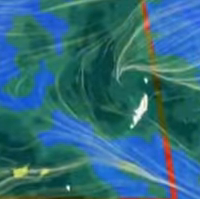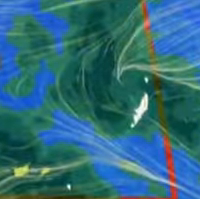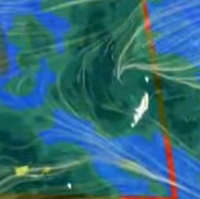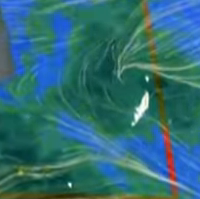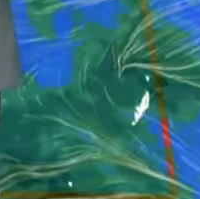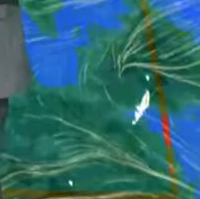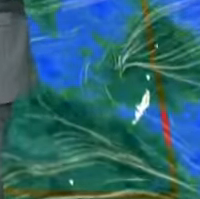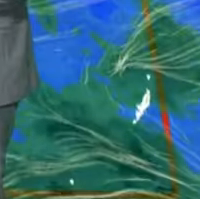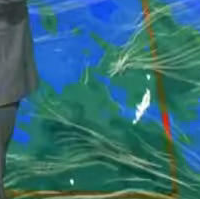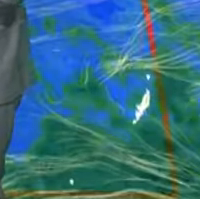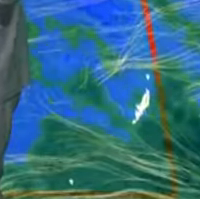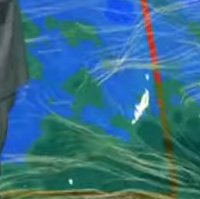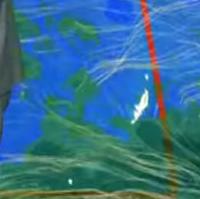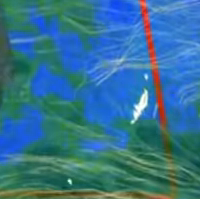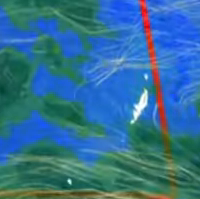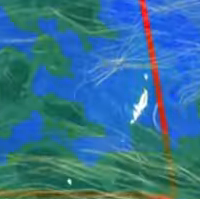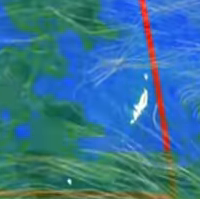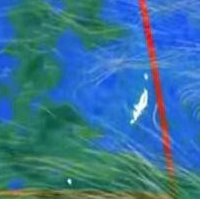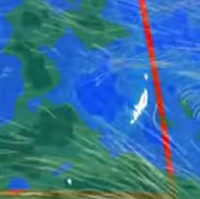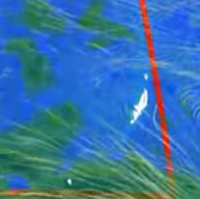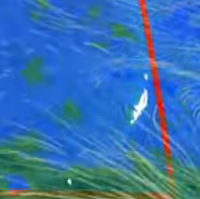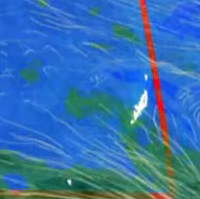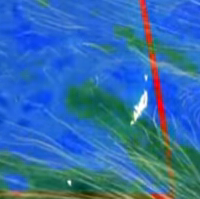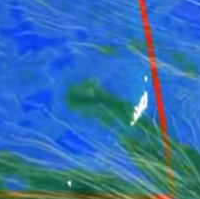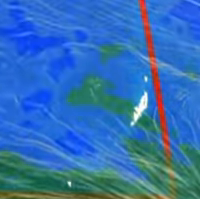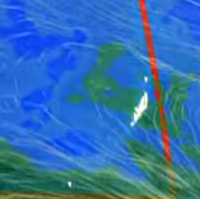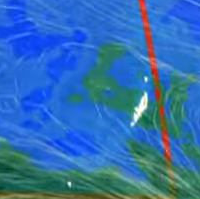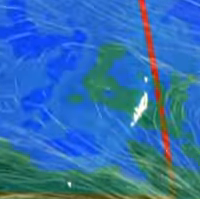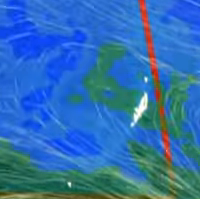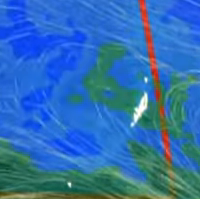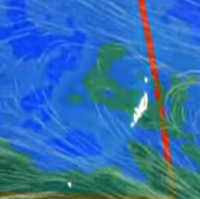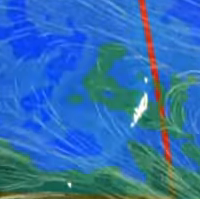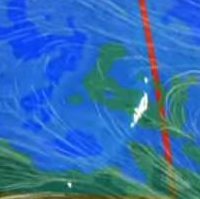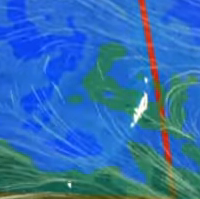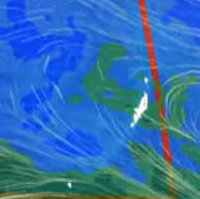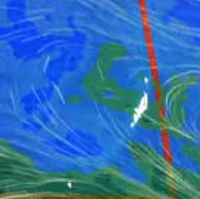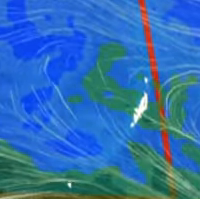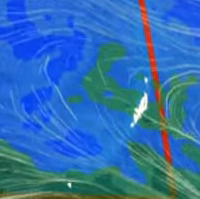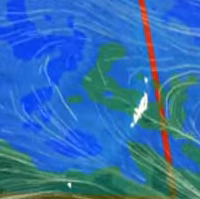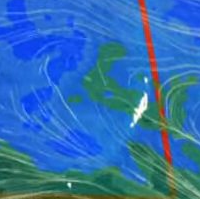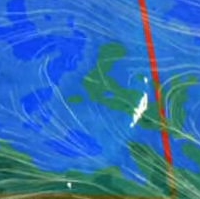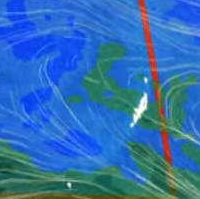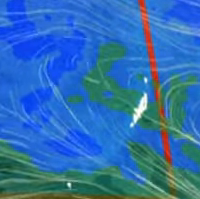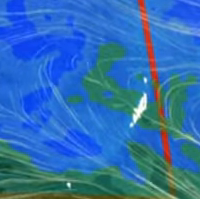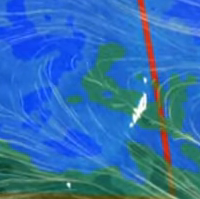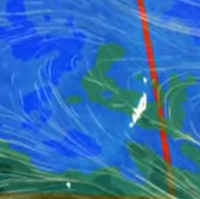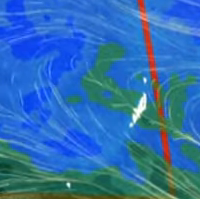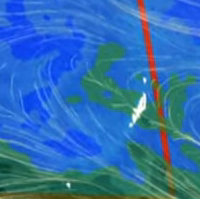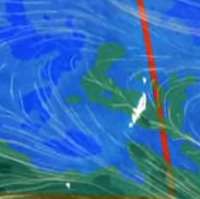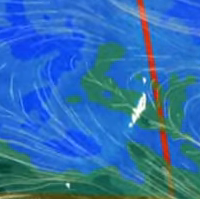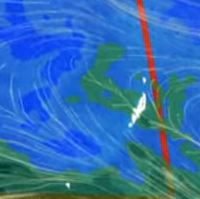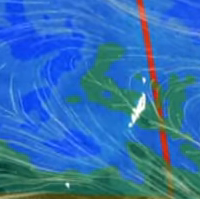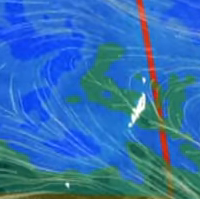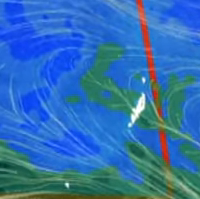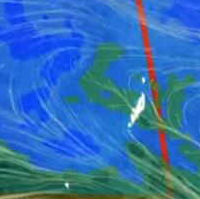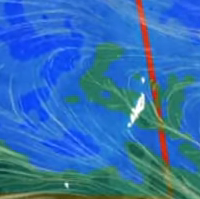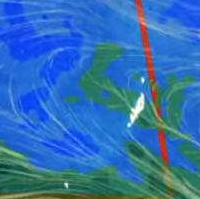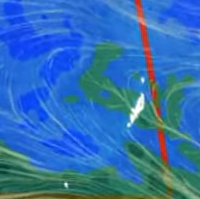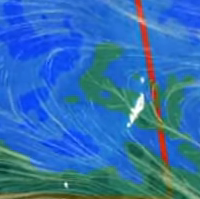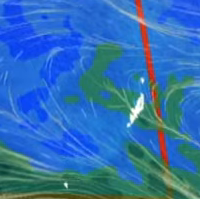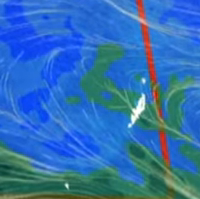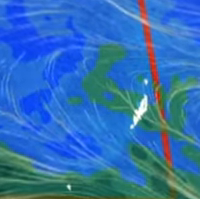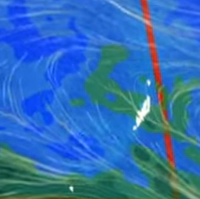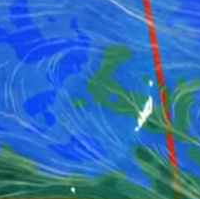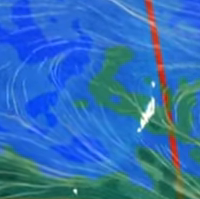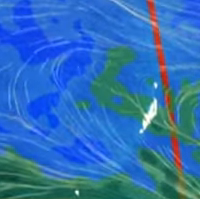ang frontal system sa bansa, kaya ang southwesterly surface wind flow na paunang mahinang hangin mula timog kanluran bago ang